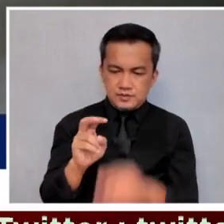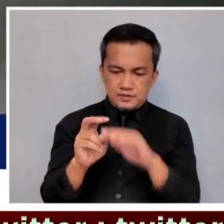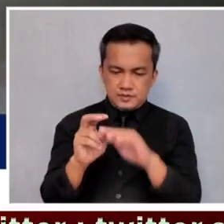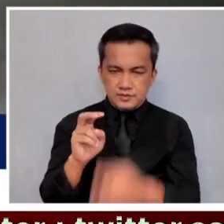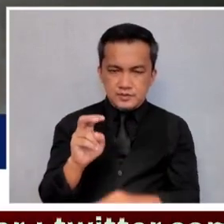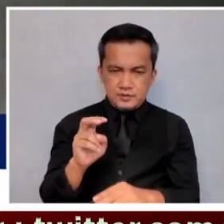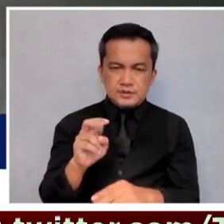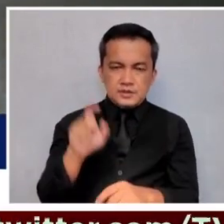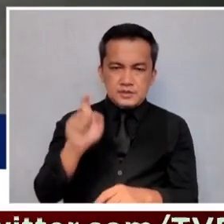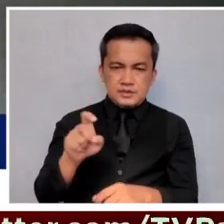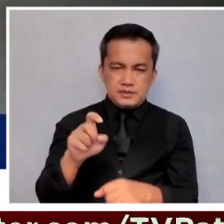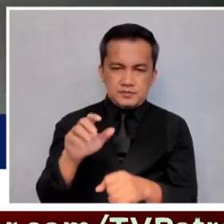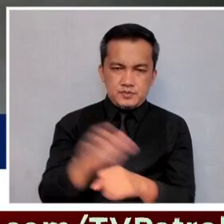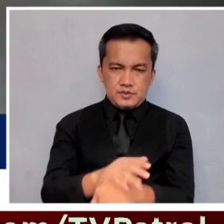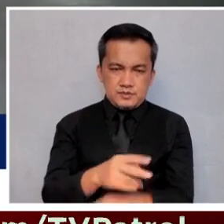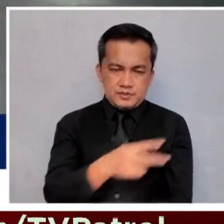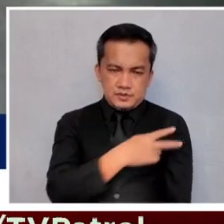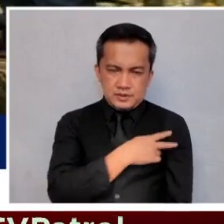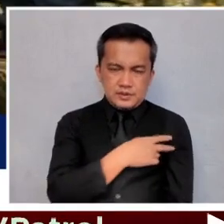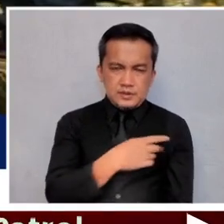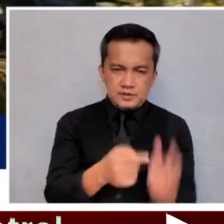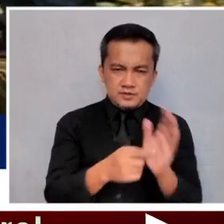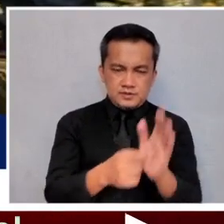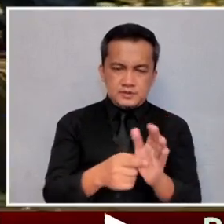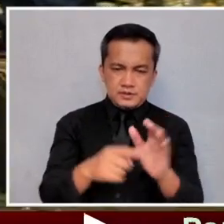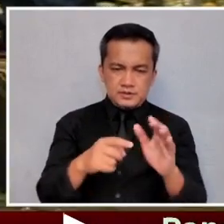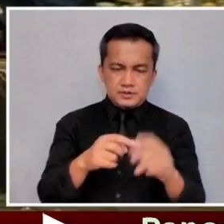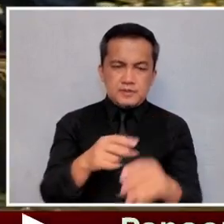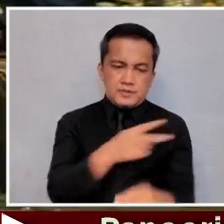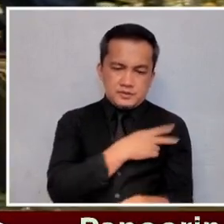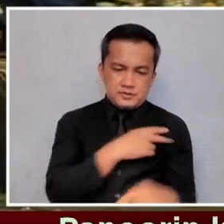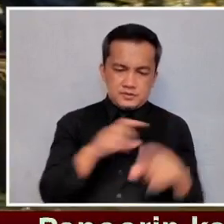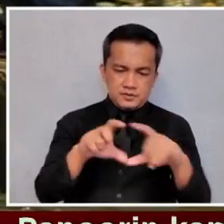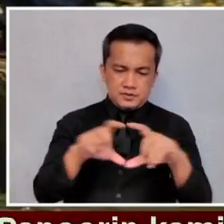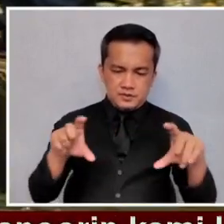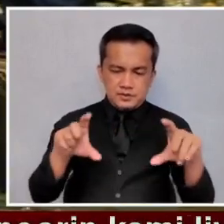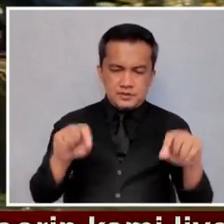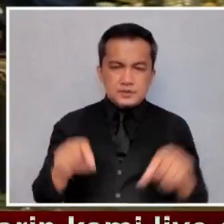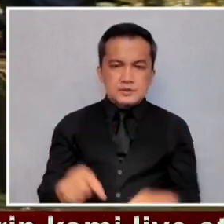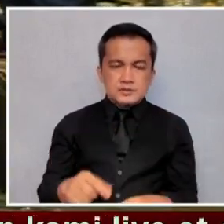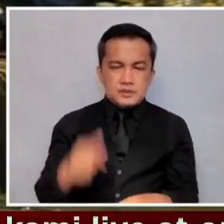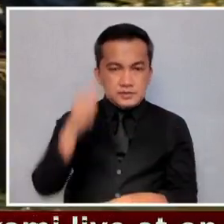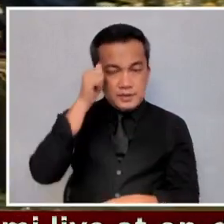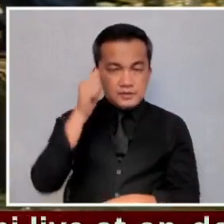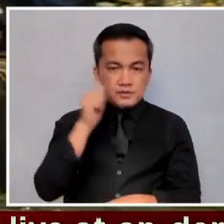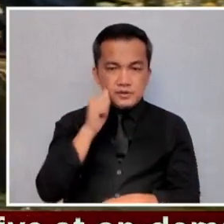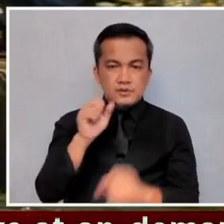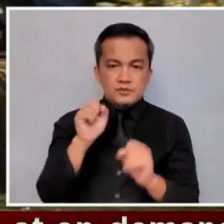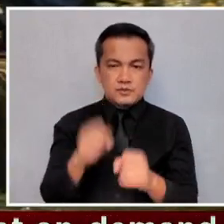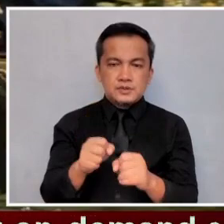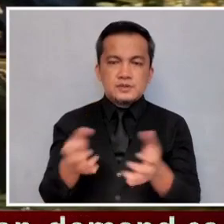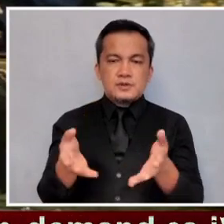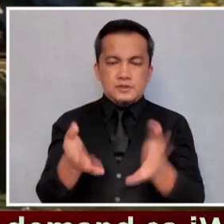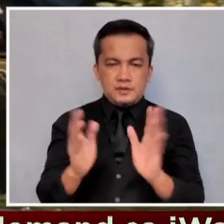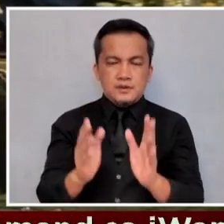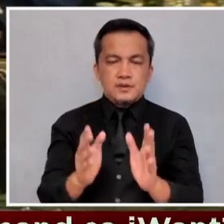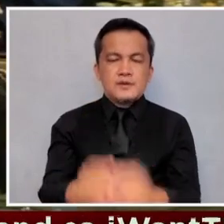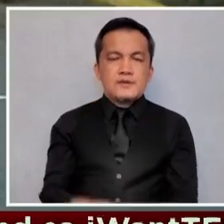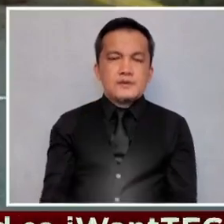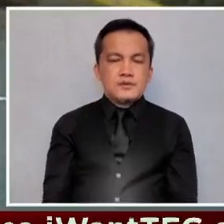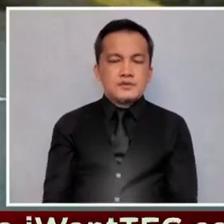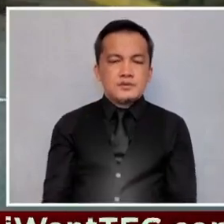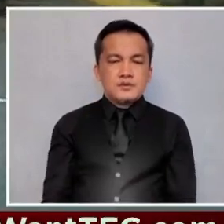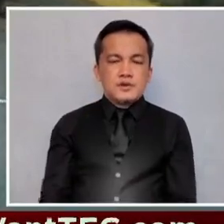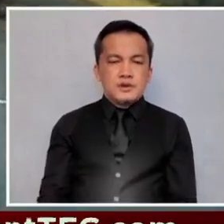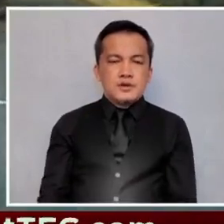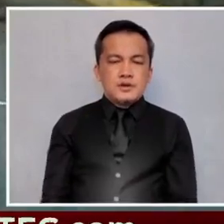fully vaccinated, magpepresenta sila ng vaccination card. Ngayon, para doon sa mga adults, pwede na niyang papasukin. Pwede na papasukin dito yung